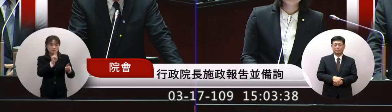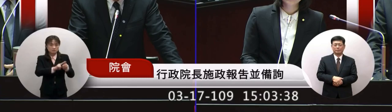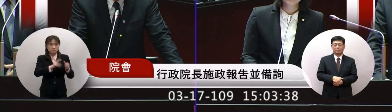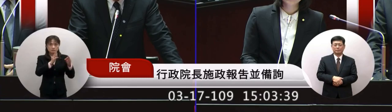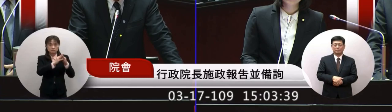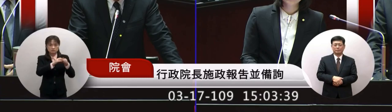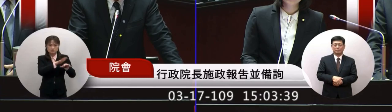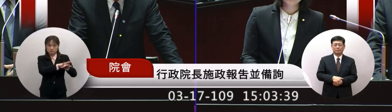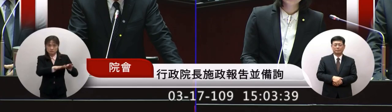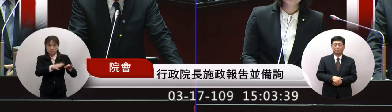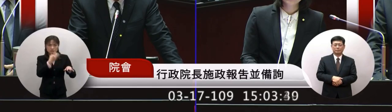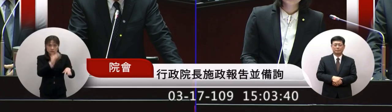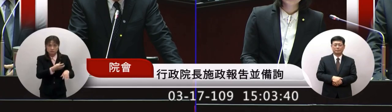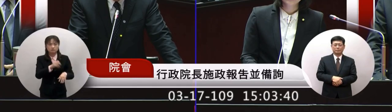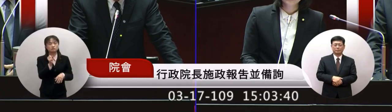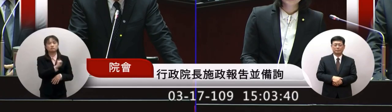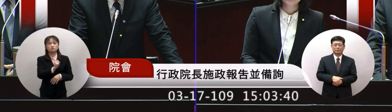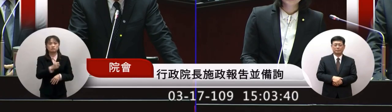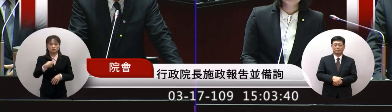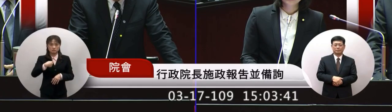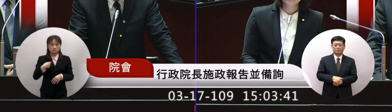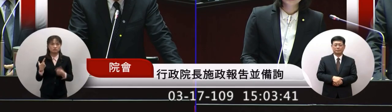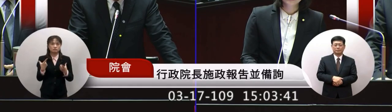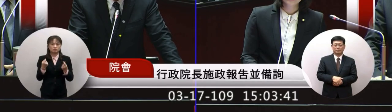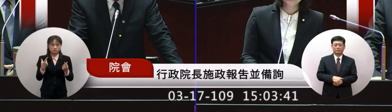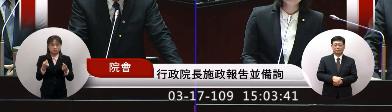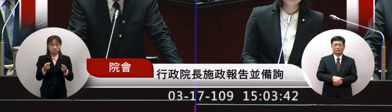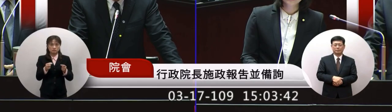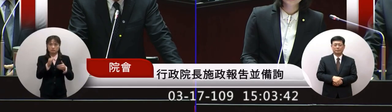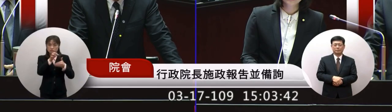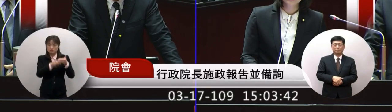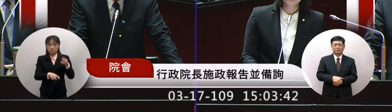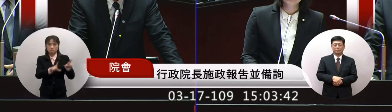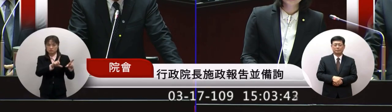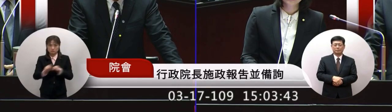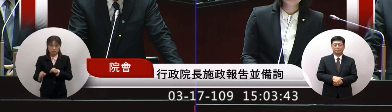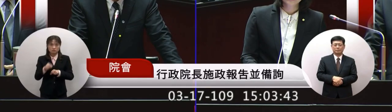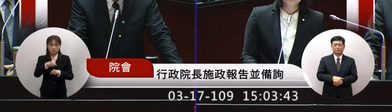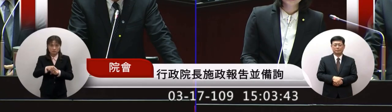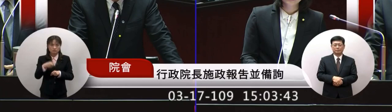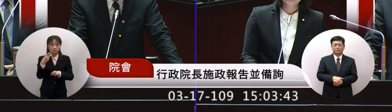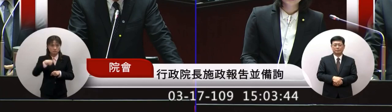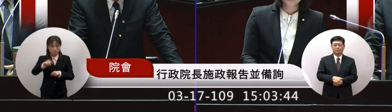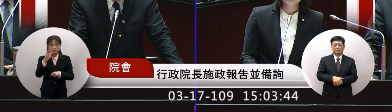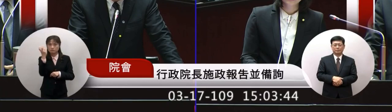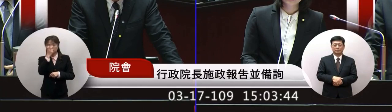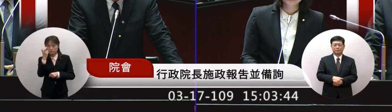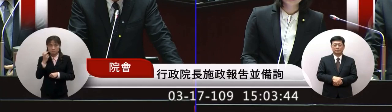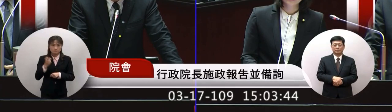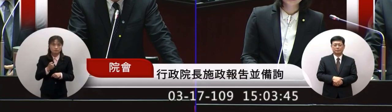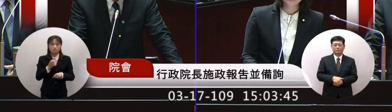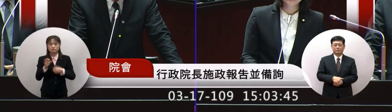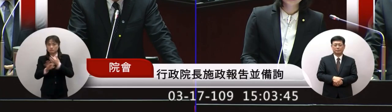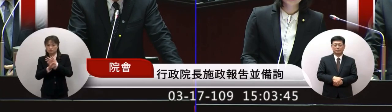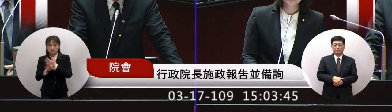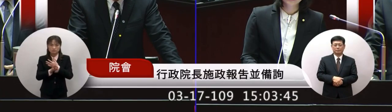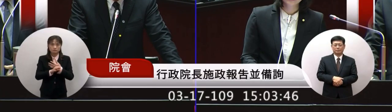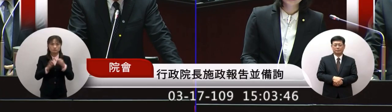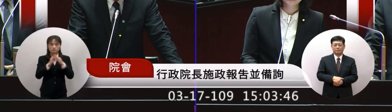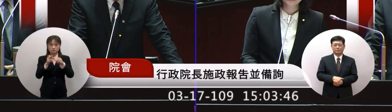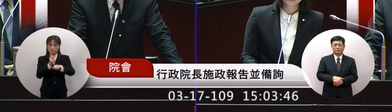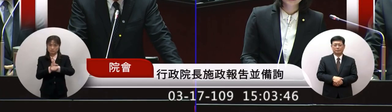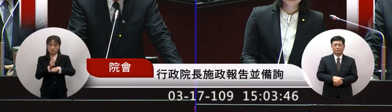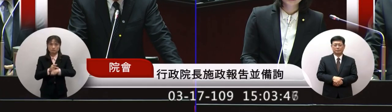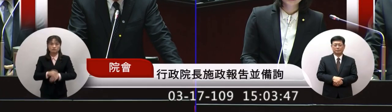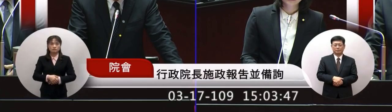金管会也是秉持这样子的一个原则，在进行相关的金融监理沙盒的实验，金融科技的一个发展。那